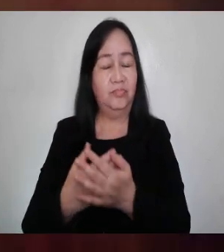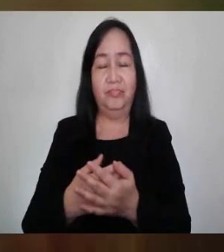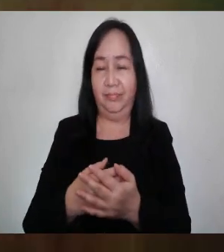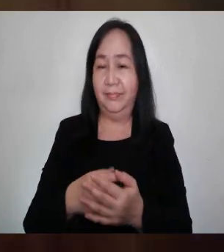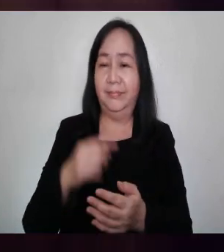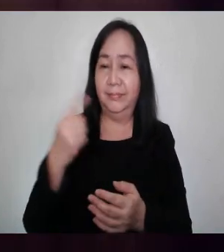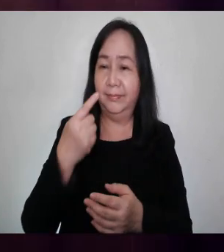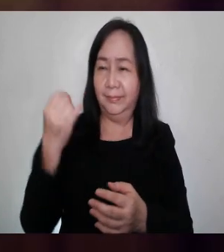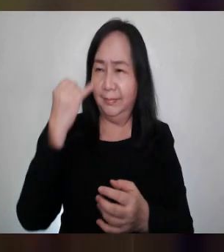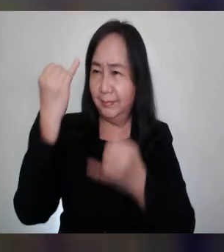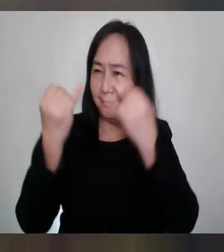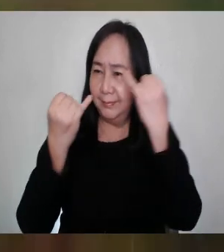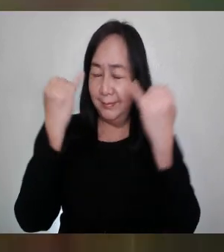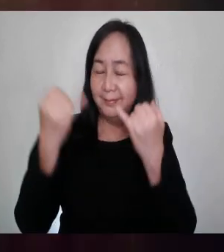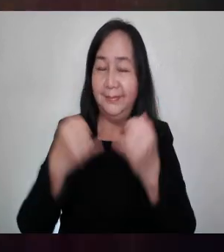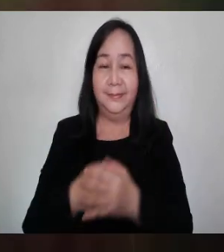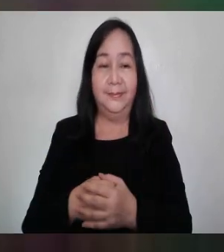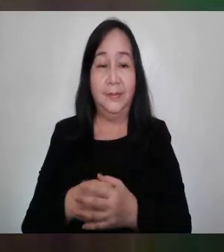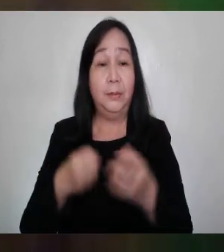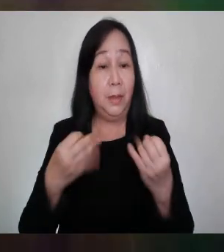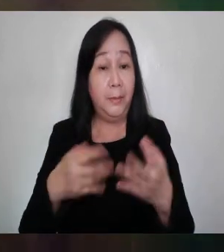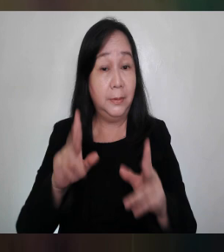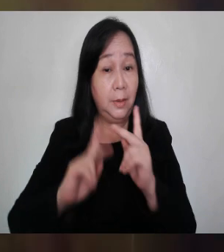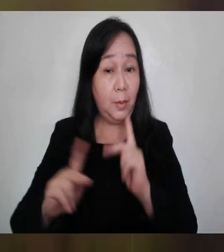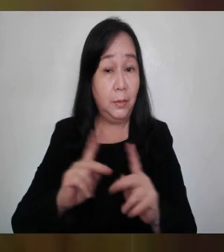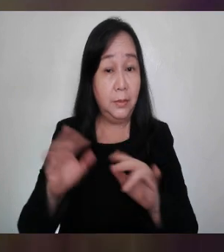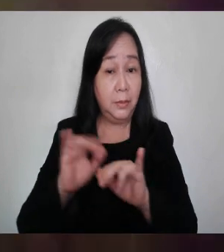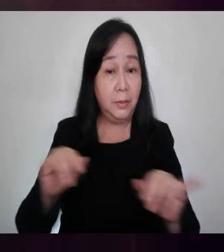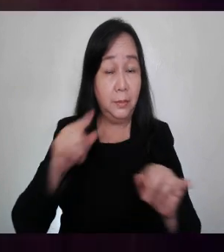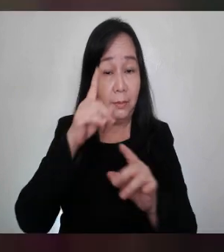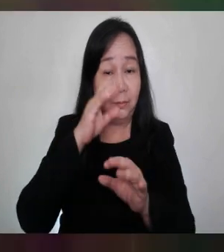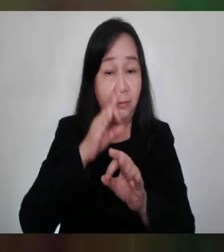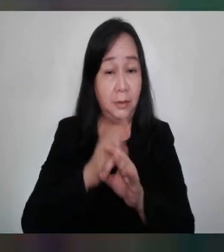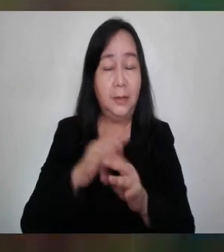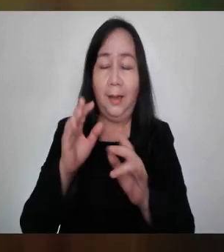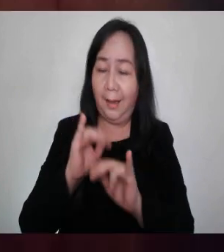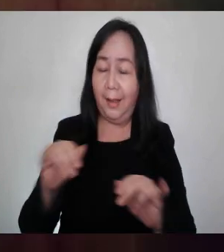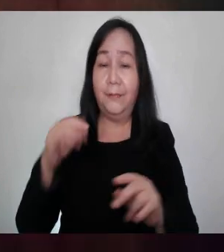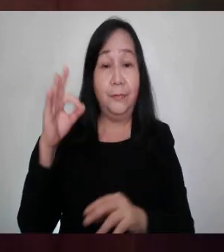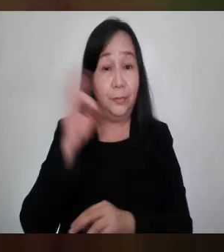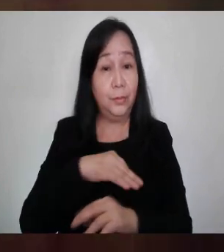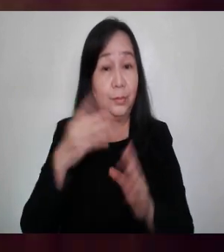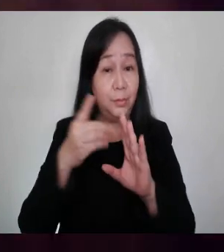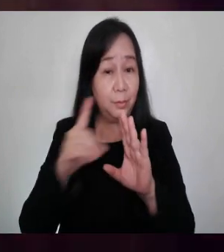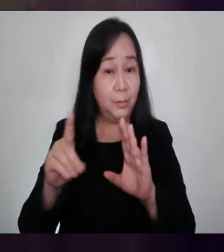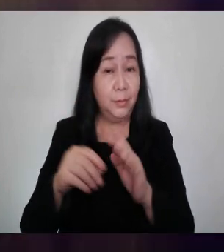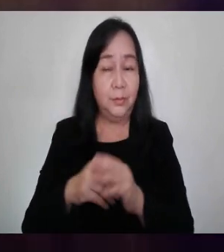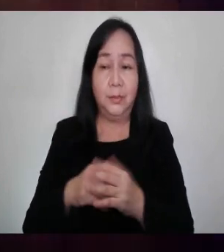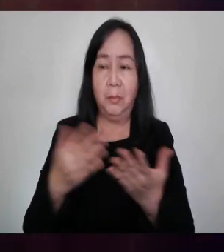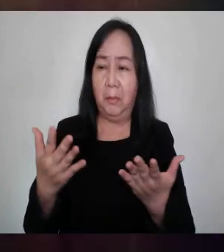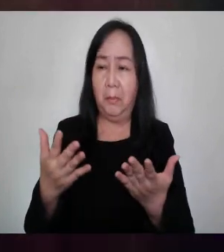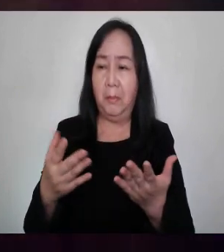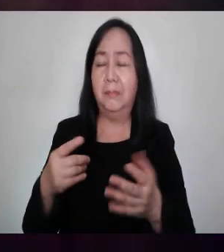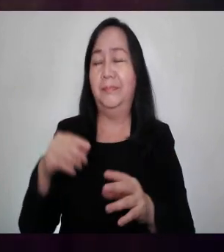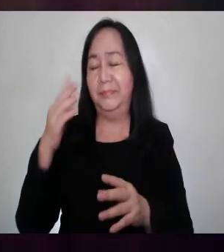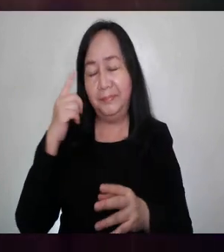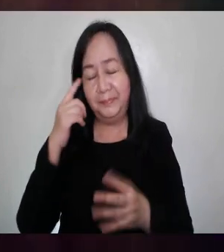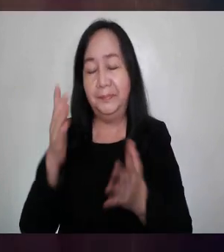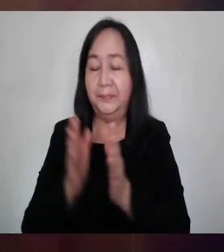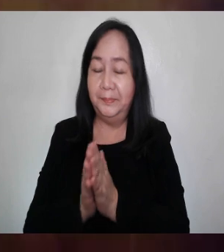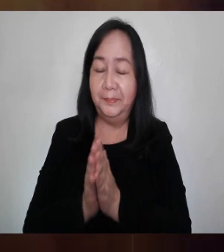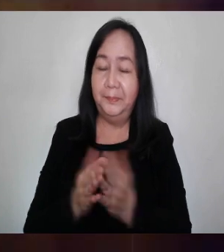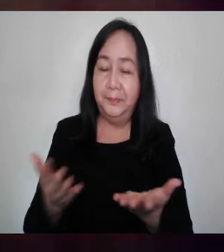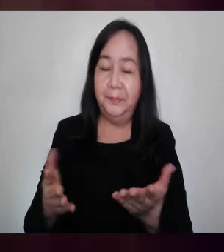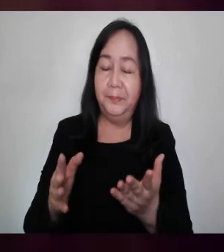lamang itong ilusyon. Maraming tao ang itinuturing ang pananampalataya na parang false door. Tila ba reliyoso